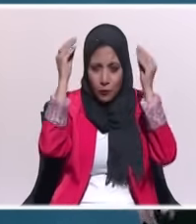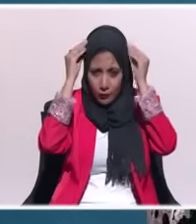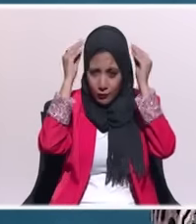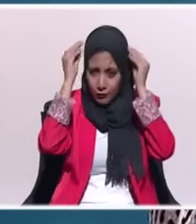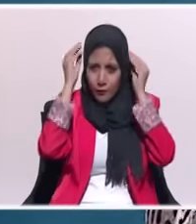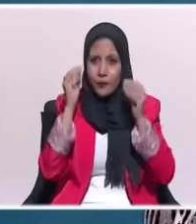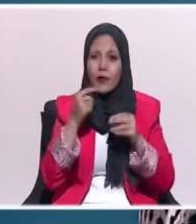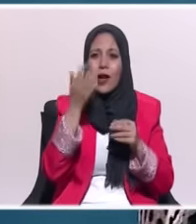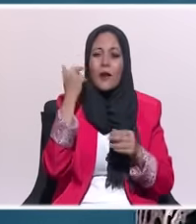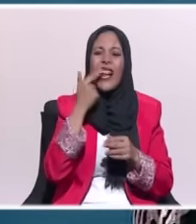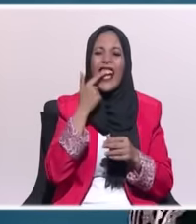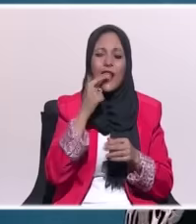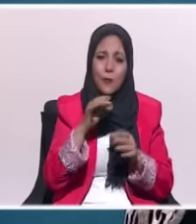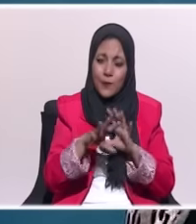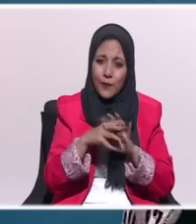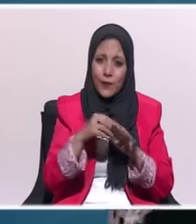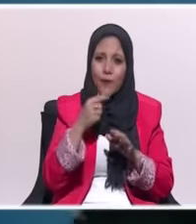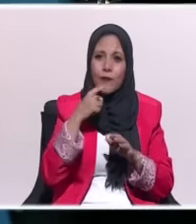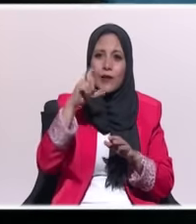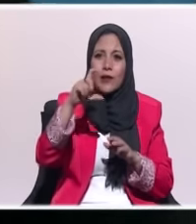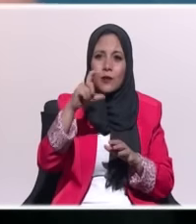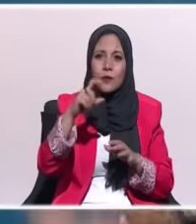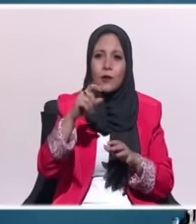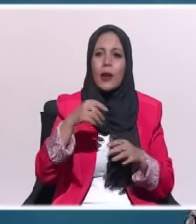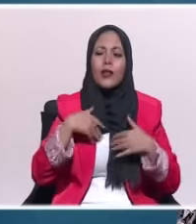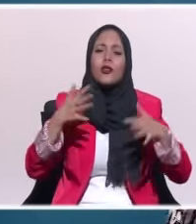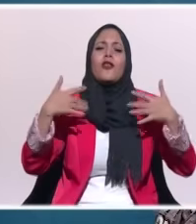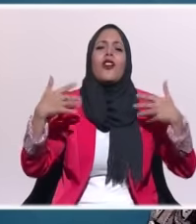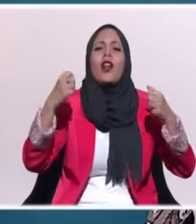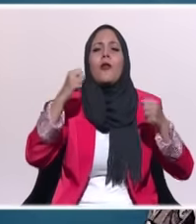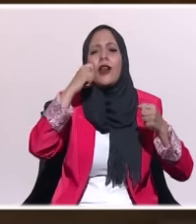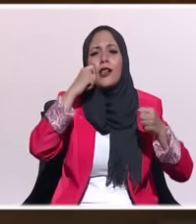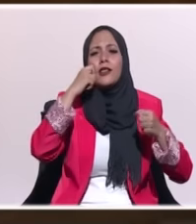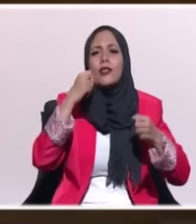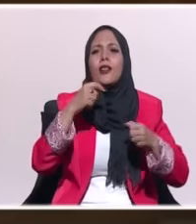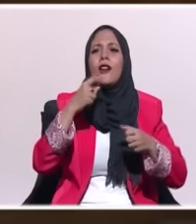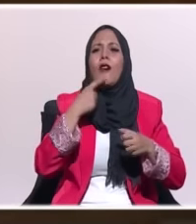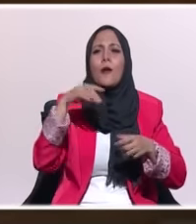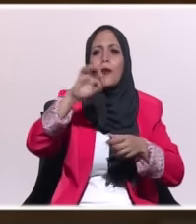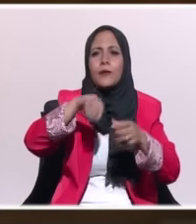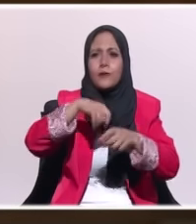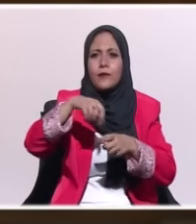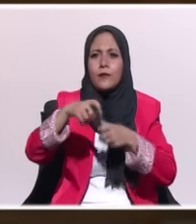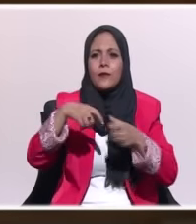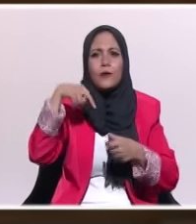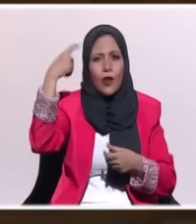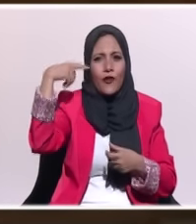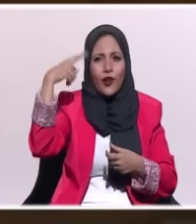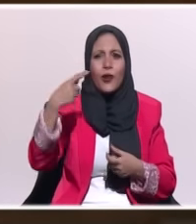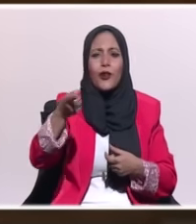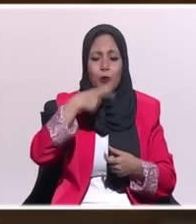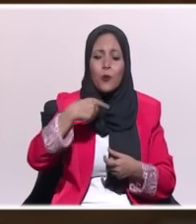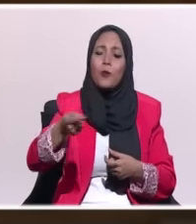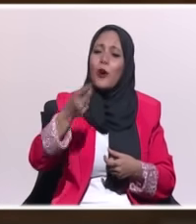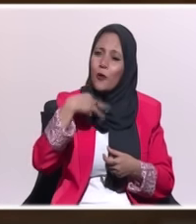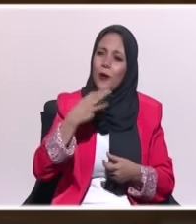طلعت لها سنه خبطت في الكوبايه بقيت زغرت وفرقت الشربات. وايه كمان فكريني عشان انا مش واخد بالي. ايه تاني قولي